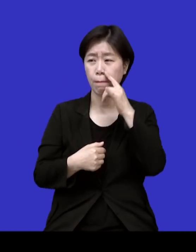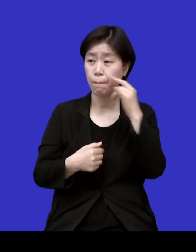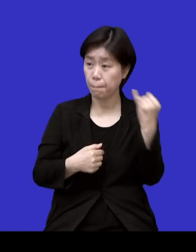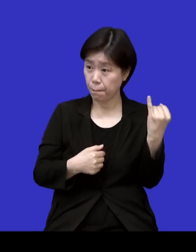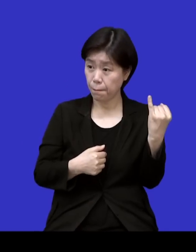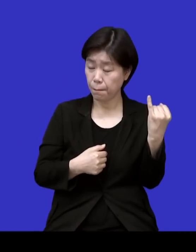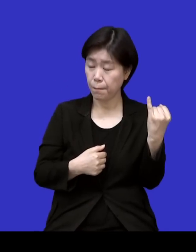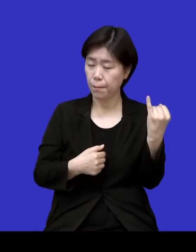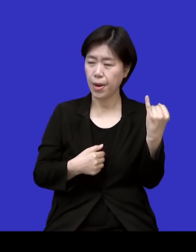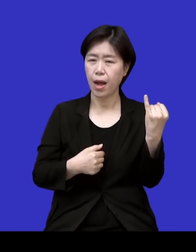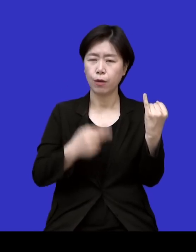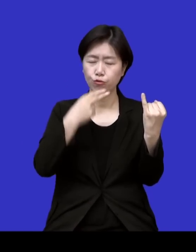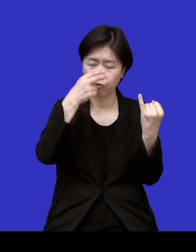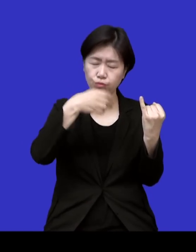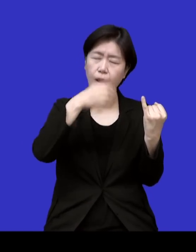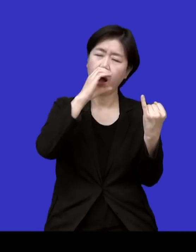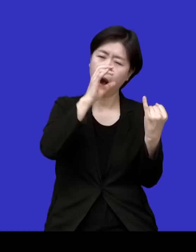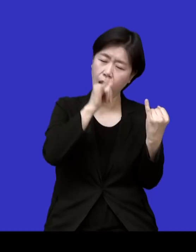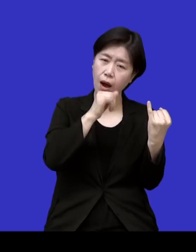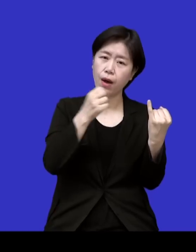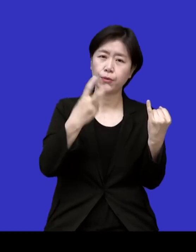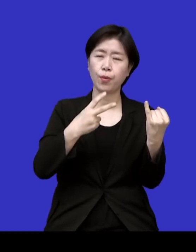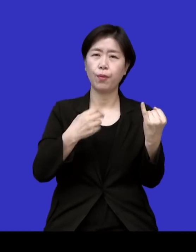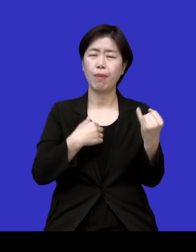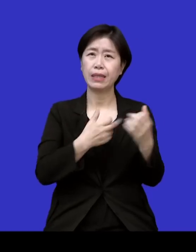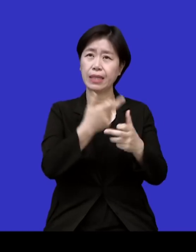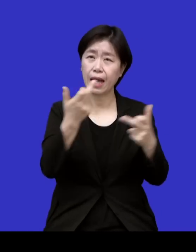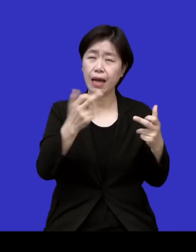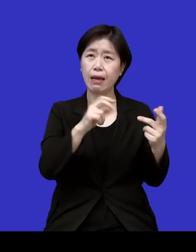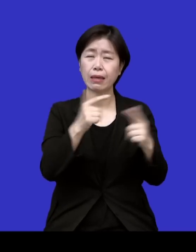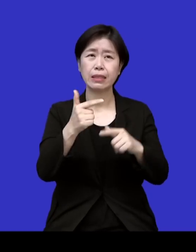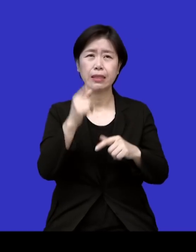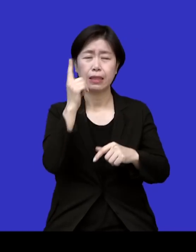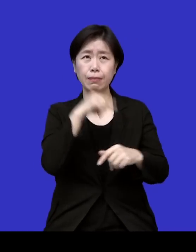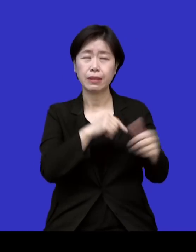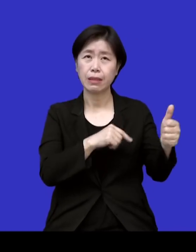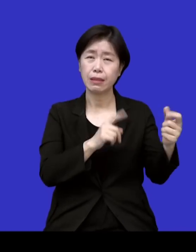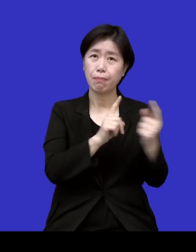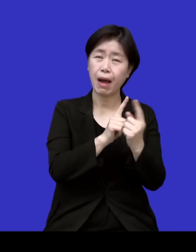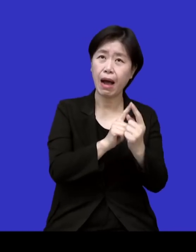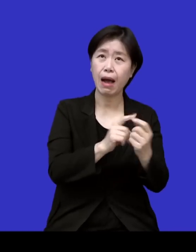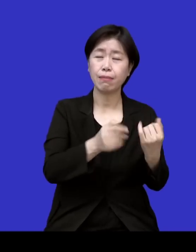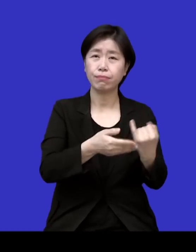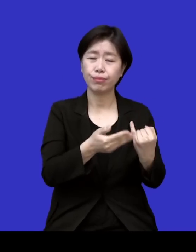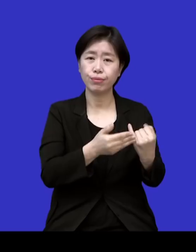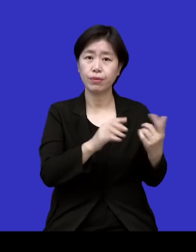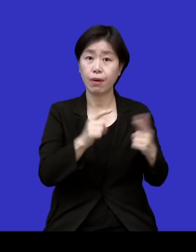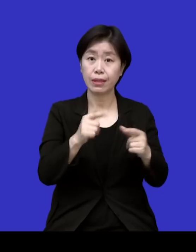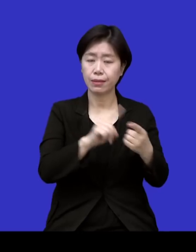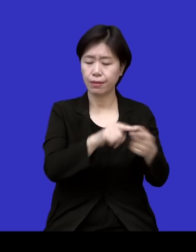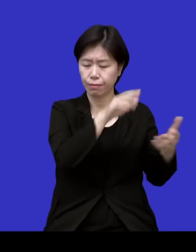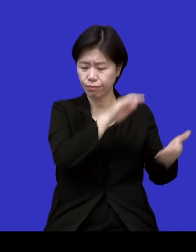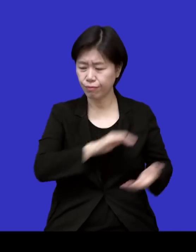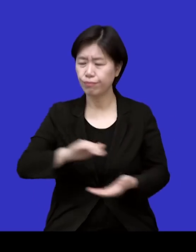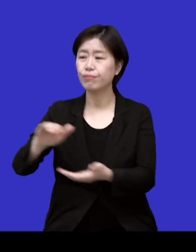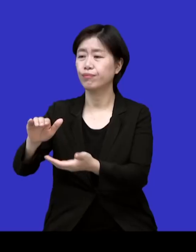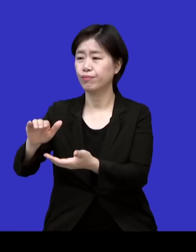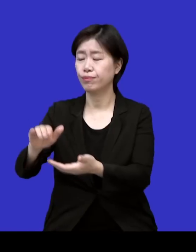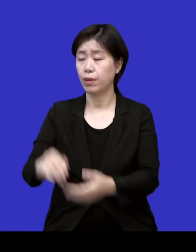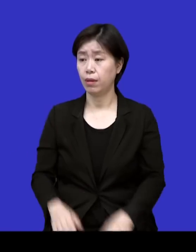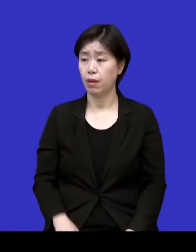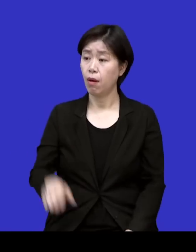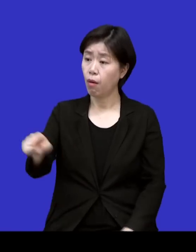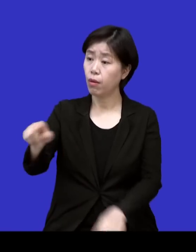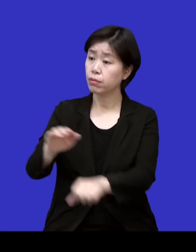거, 그리고 이제 산에서 있었던 일들, 이제 이런 얘기들을 다 얘기를 했어요. 네, 하연이한테 다 어, 해줬어요. 예. 너 잘못이 아니라